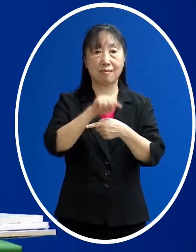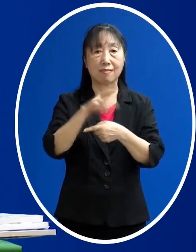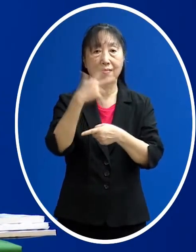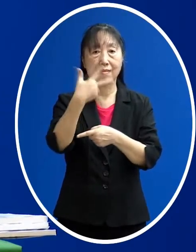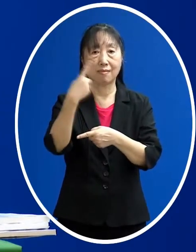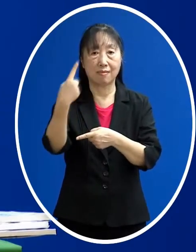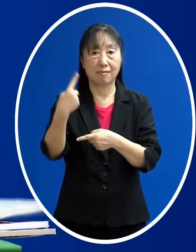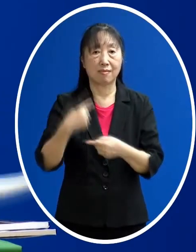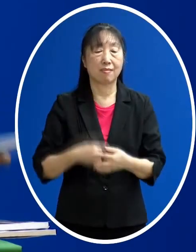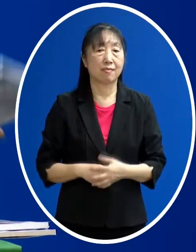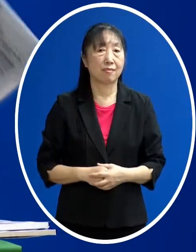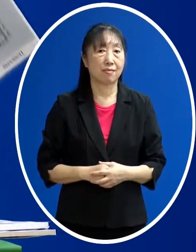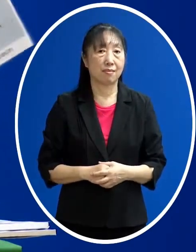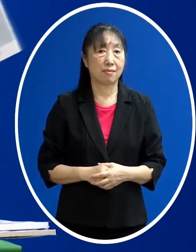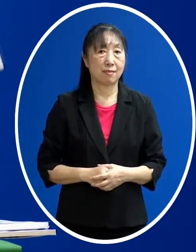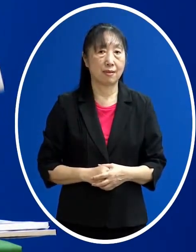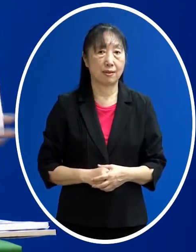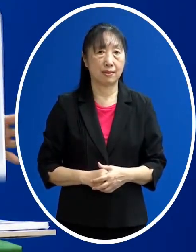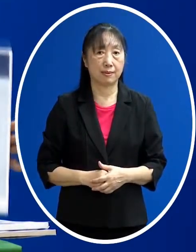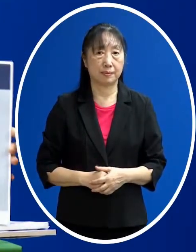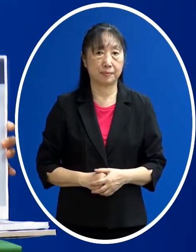99.71%。